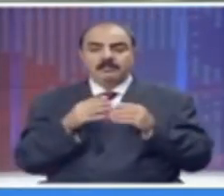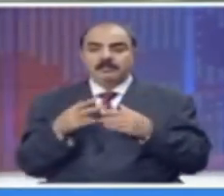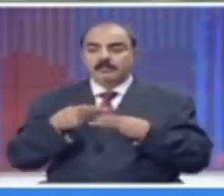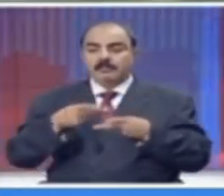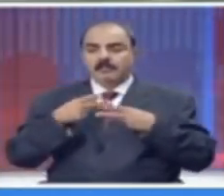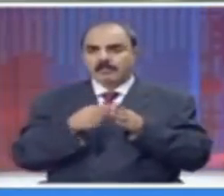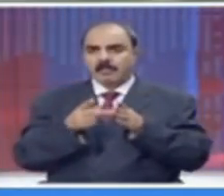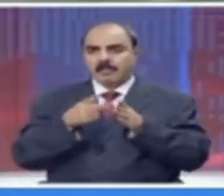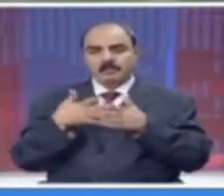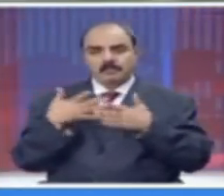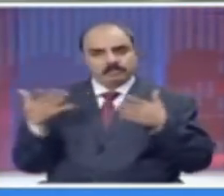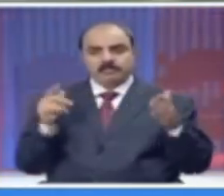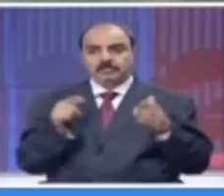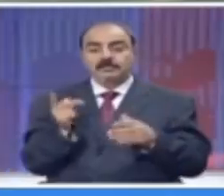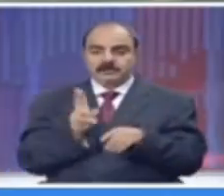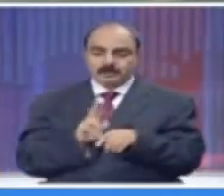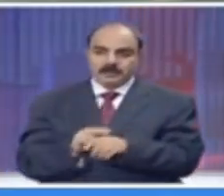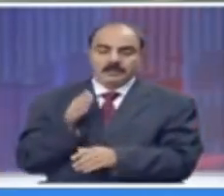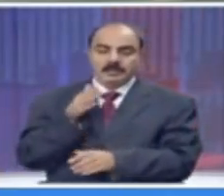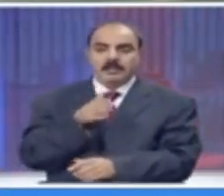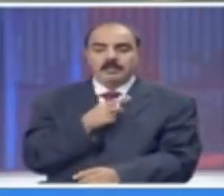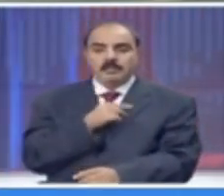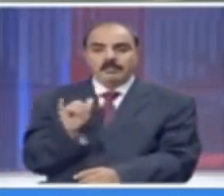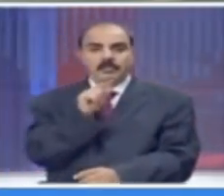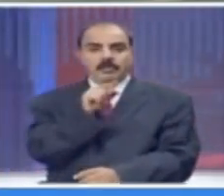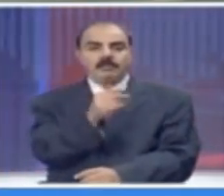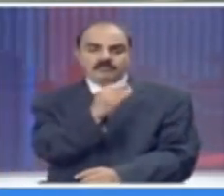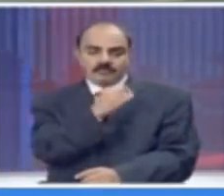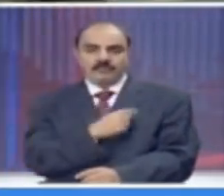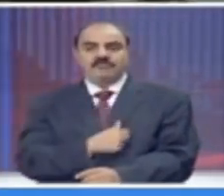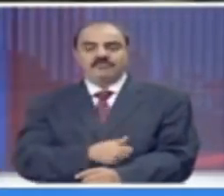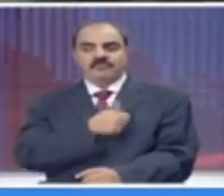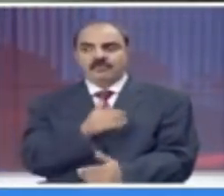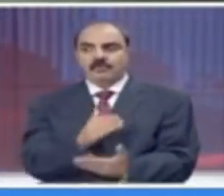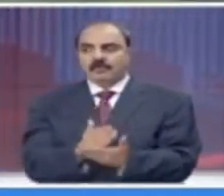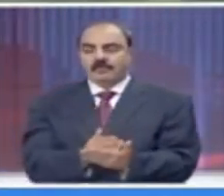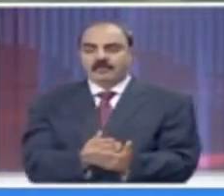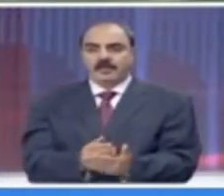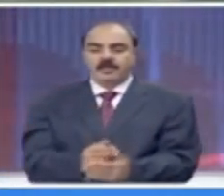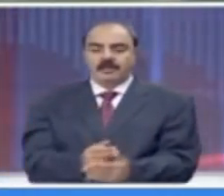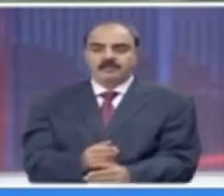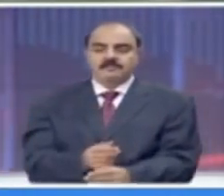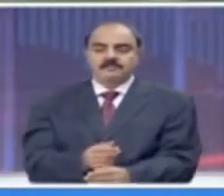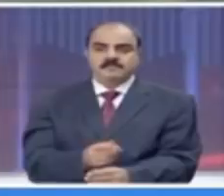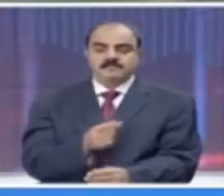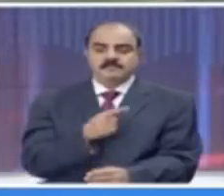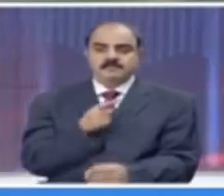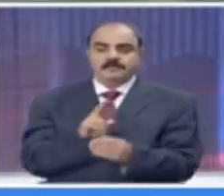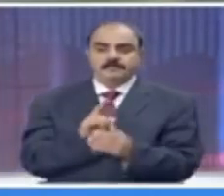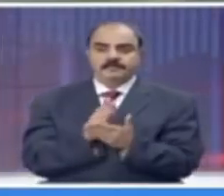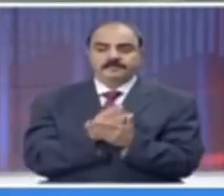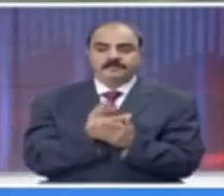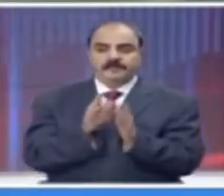زار فلوريدا أكثر من مرة وزورها اليوم ومن ثم هو يراهن على فلوريدا بأنها تعطيه نقطة الحسم إذن نحن سنكون